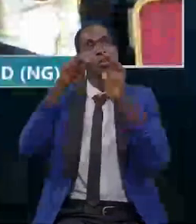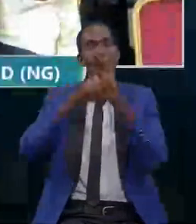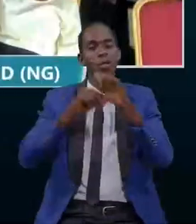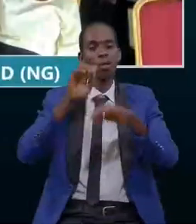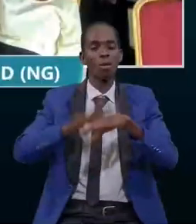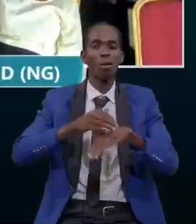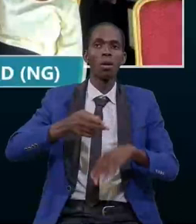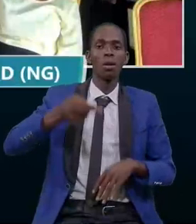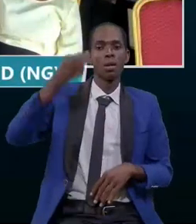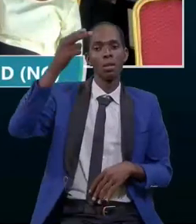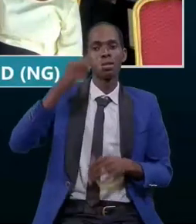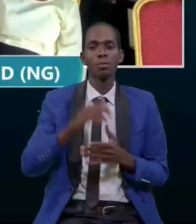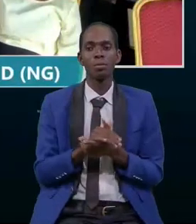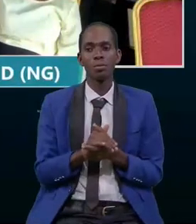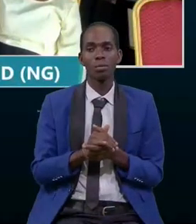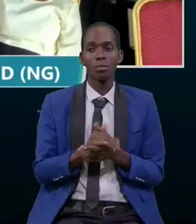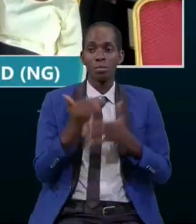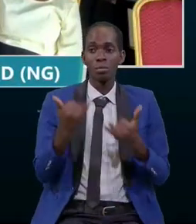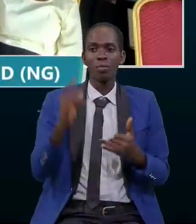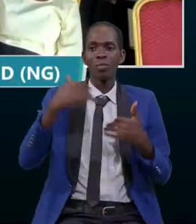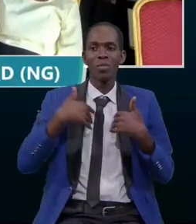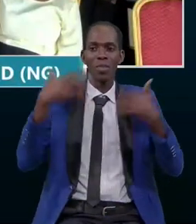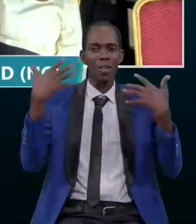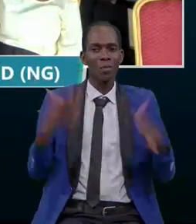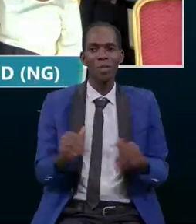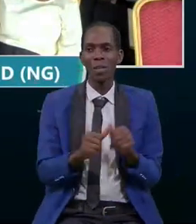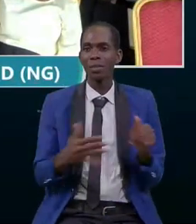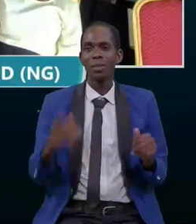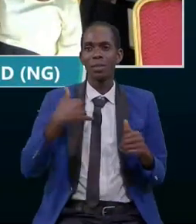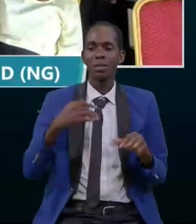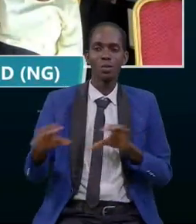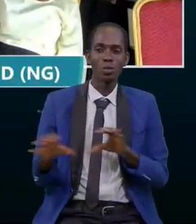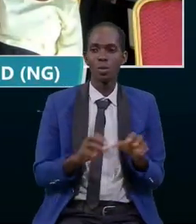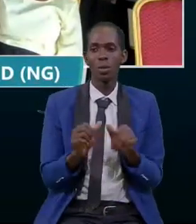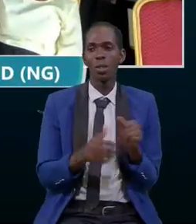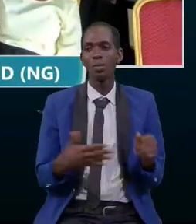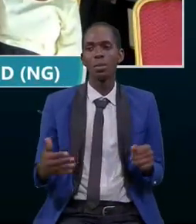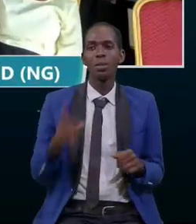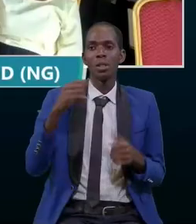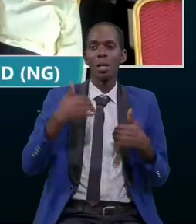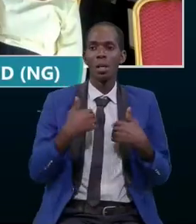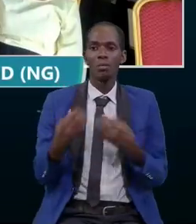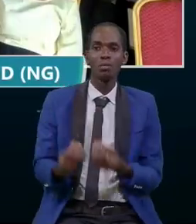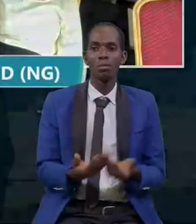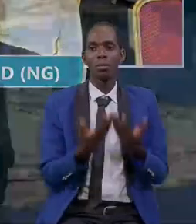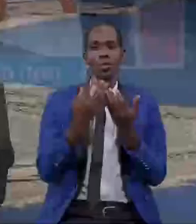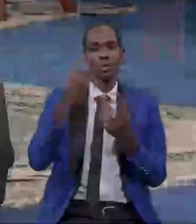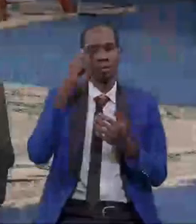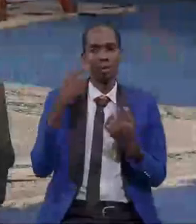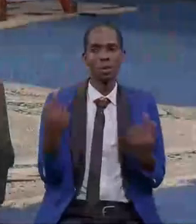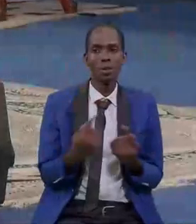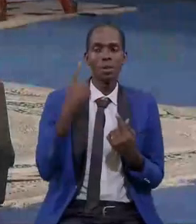les lieux très hauts. Il a tout achevé, il a tout fait. Il s'est sacrifié pour tes